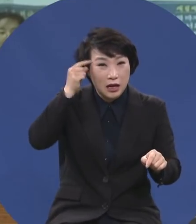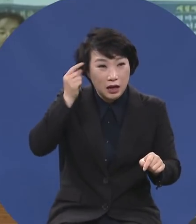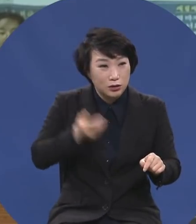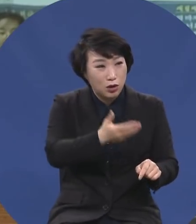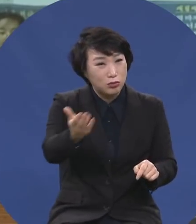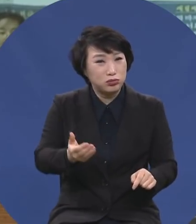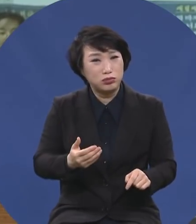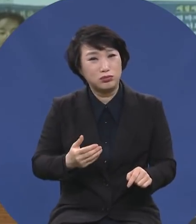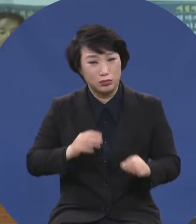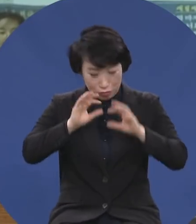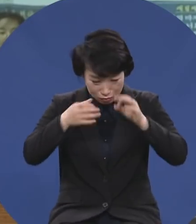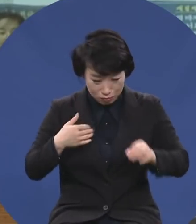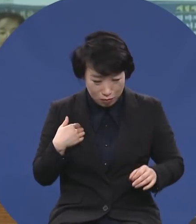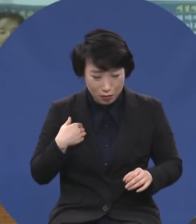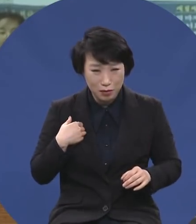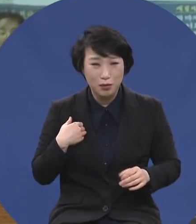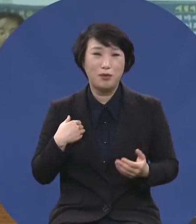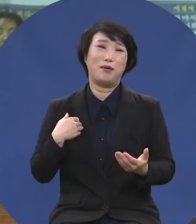이해 못하십니까?